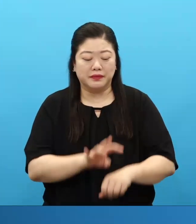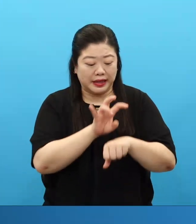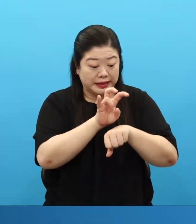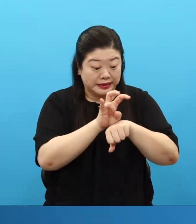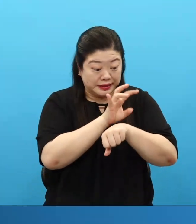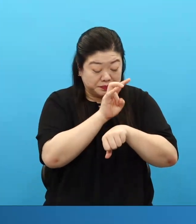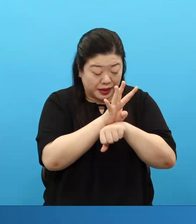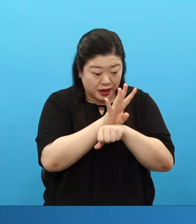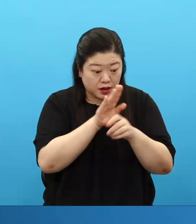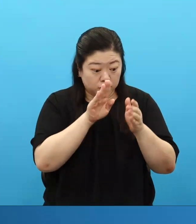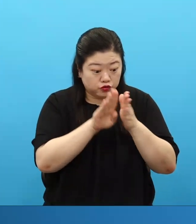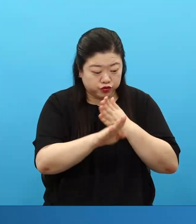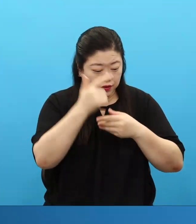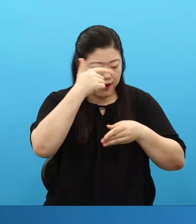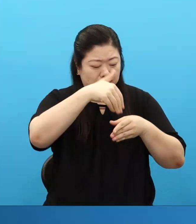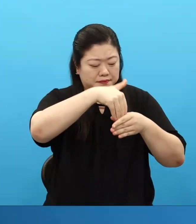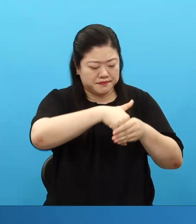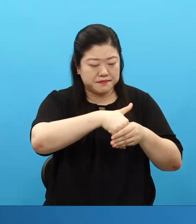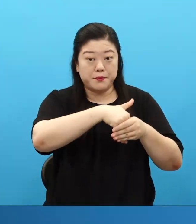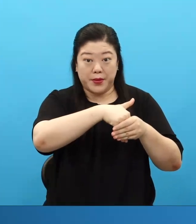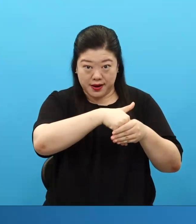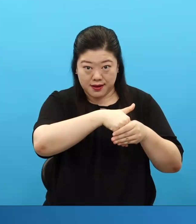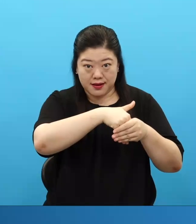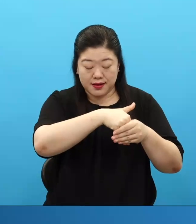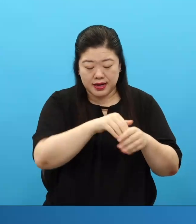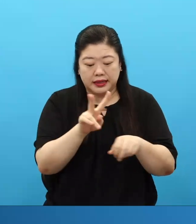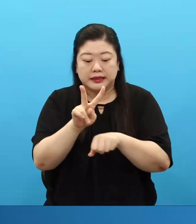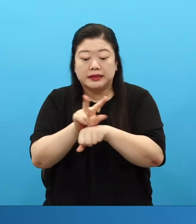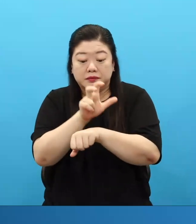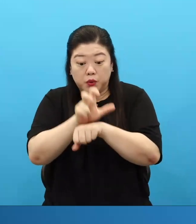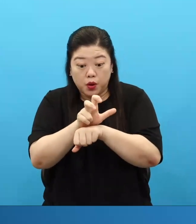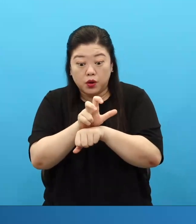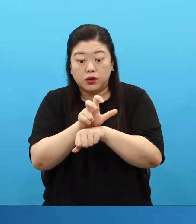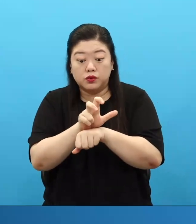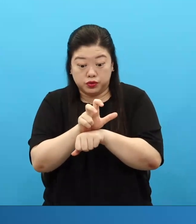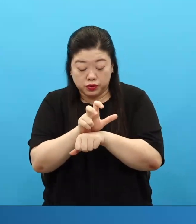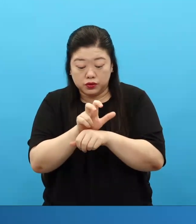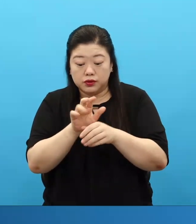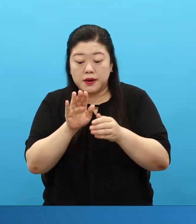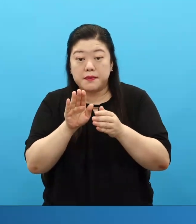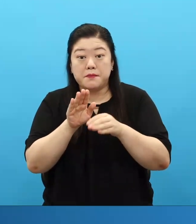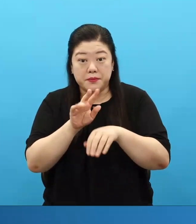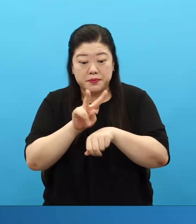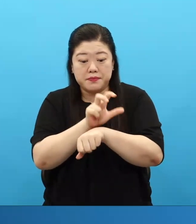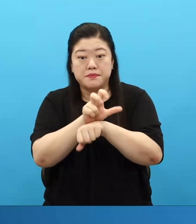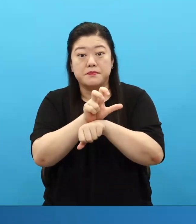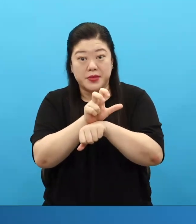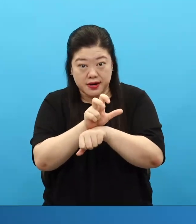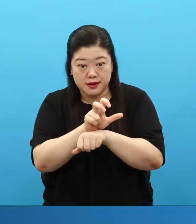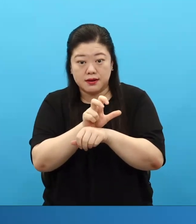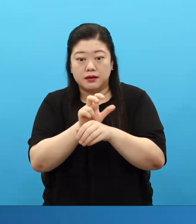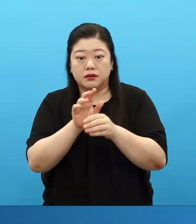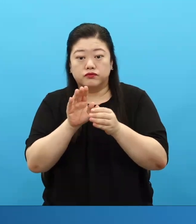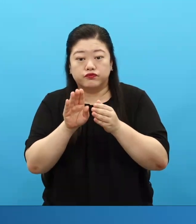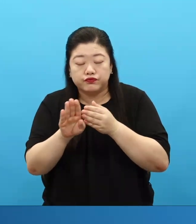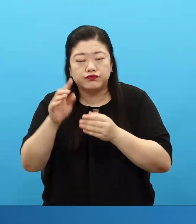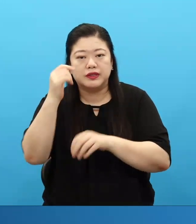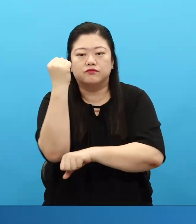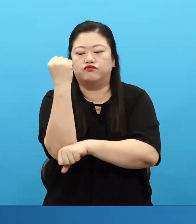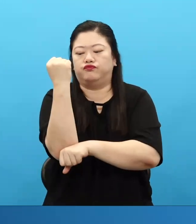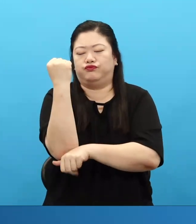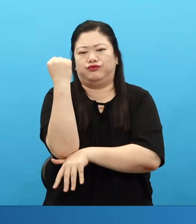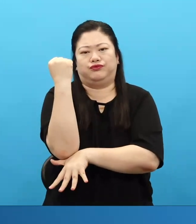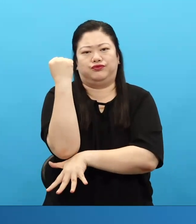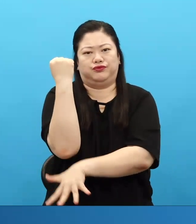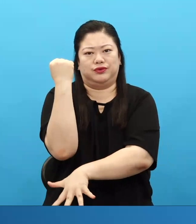going beyond God's word being imprinted, it is now rooted in us. 예, 산업인들은 지금부터라도 시작하셔야 됩니다. And so our